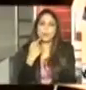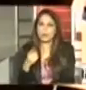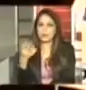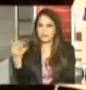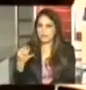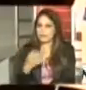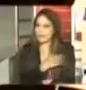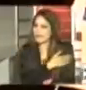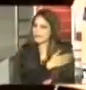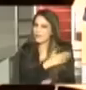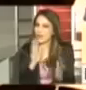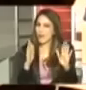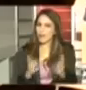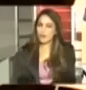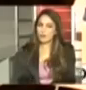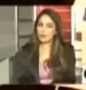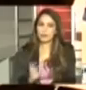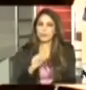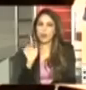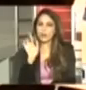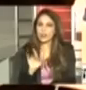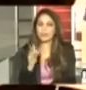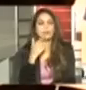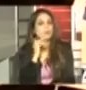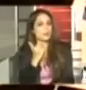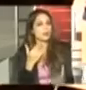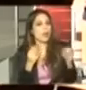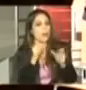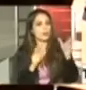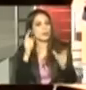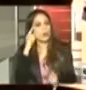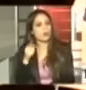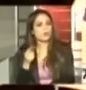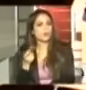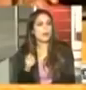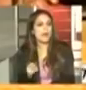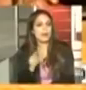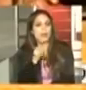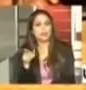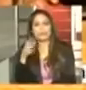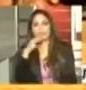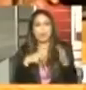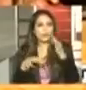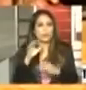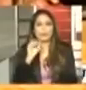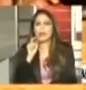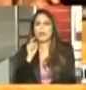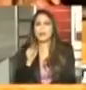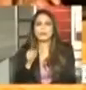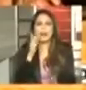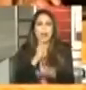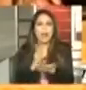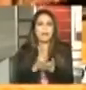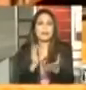איך יכולת לעשות את זה, לא, נכון? לא, ודאי ששיחקתי אותי. הרבה אנשים חושבים שעשיתי את זה בכוונה. אנשים שאלו אותי שאלות, האם קבעת עם ראש